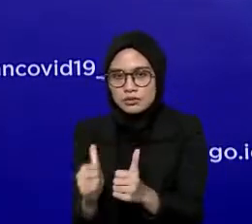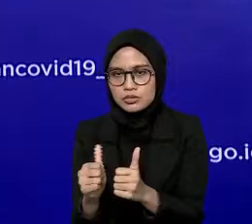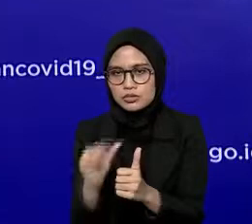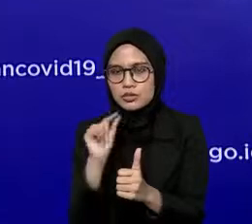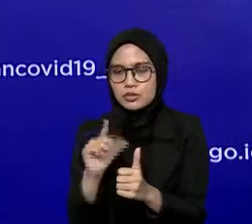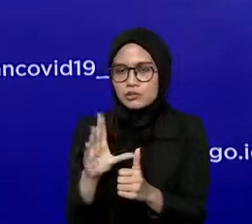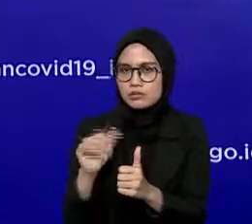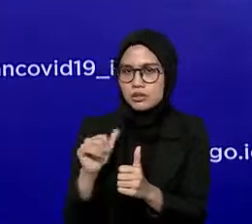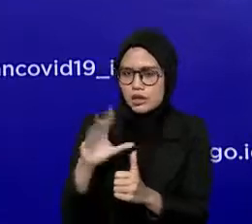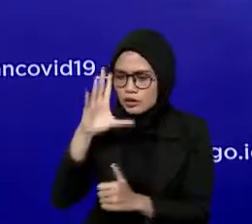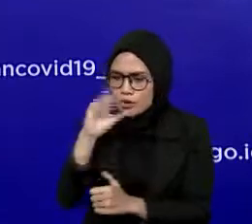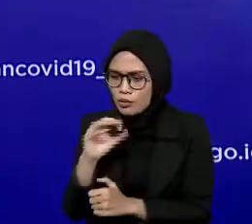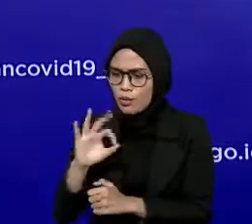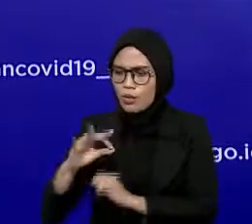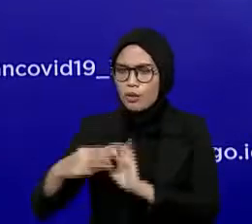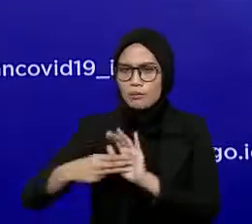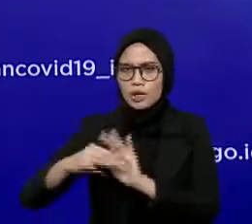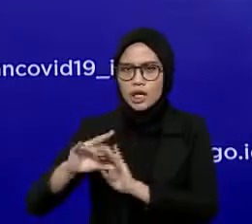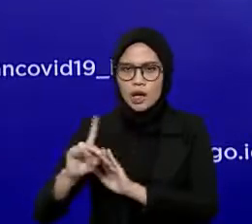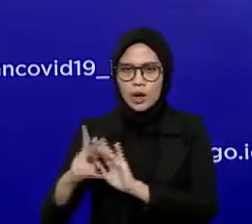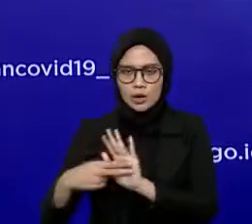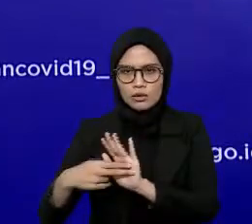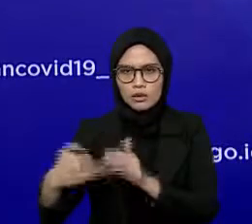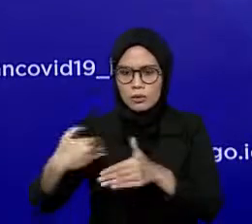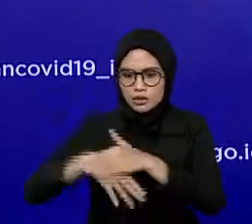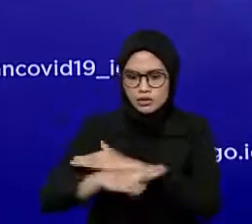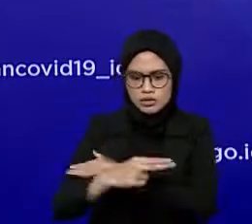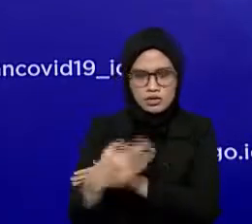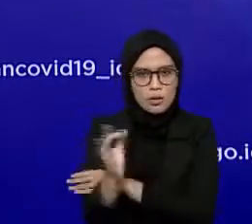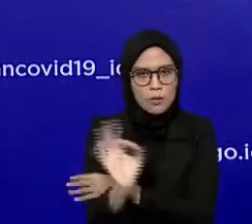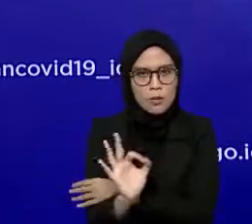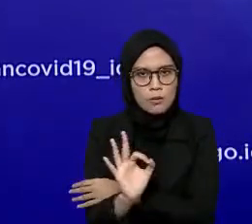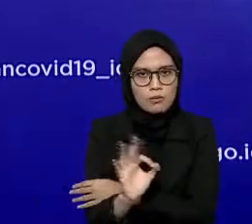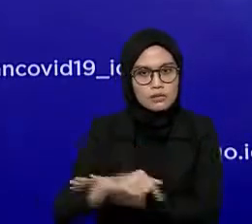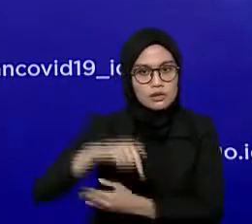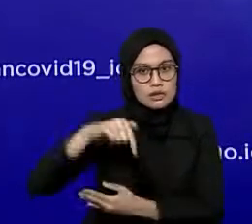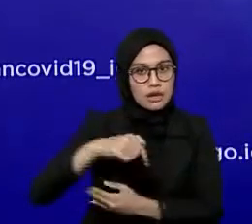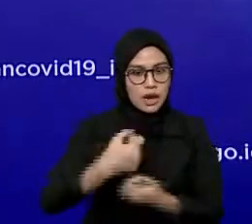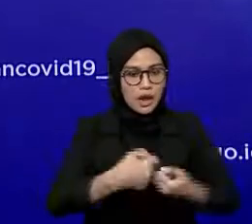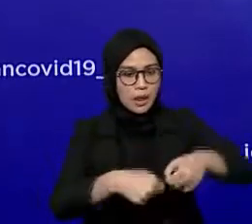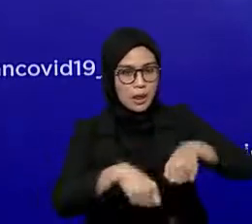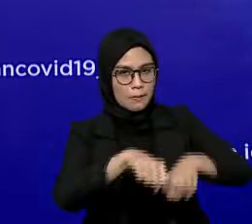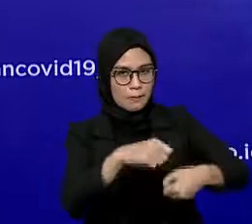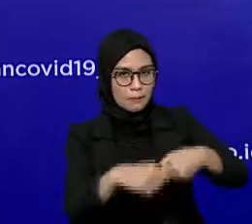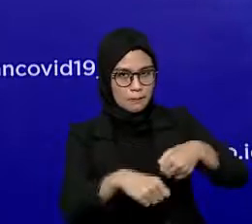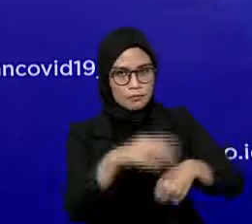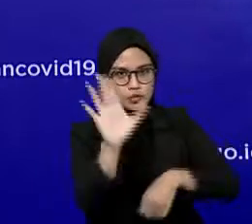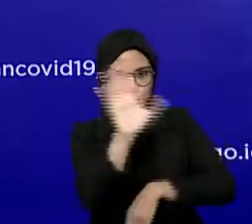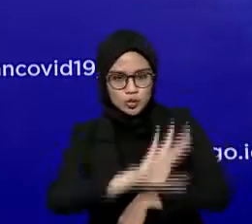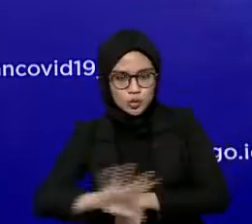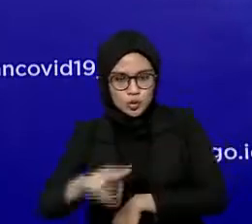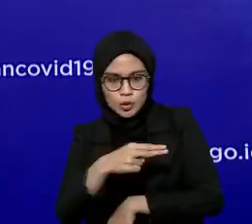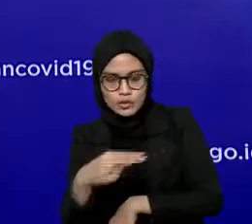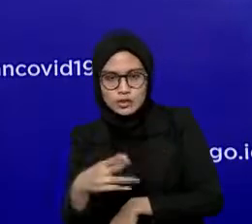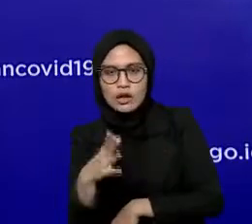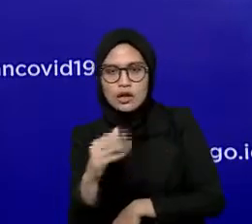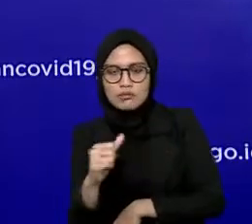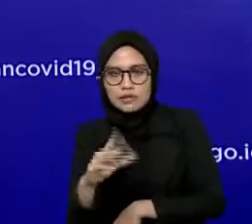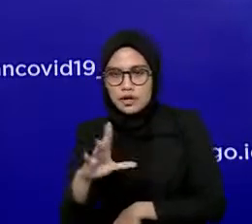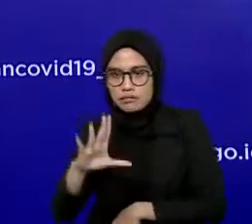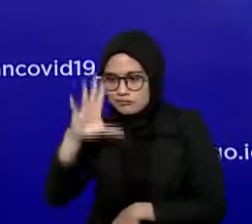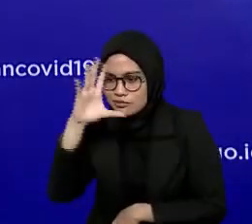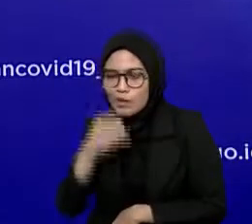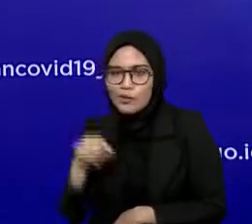varian COVID-19. Saat ini laboratorium di seluruh Indonesia telah mampu mendeteksi